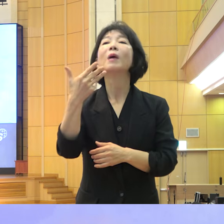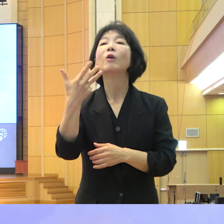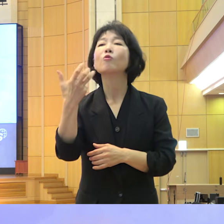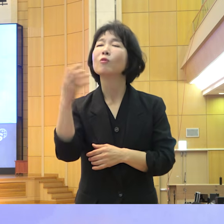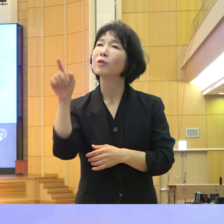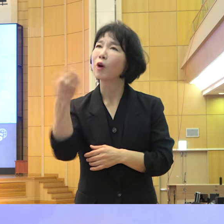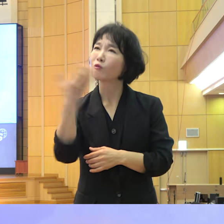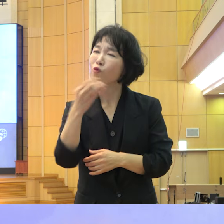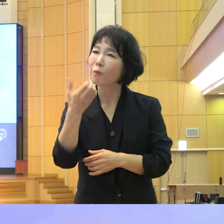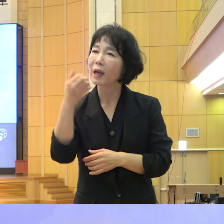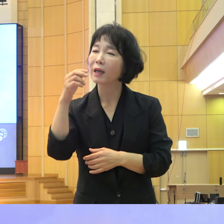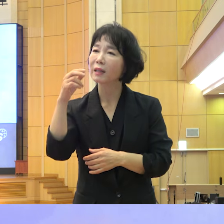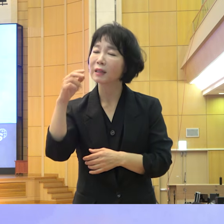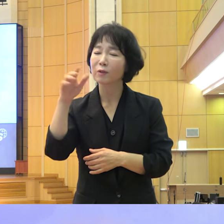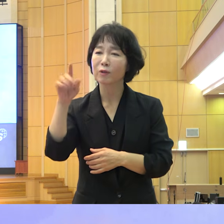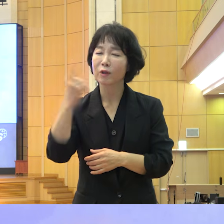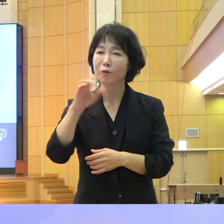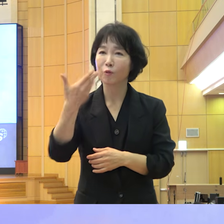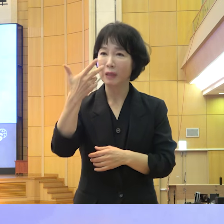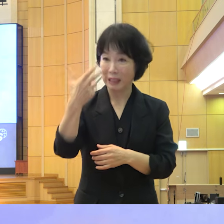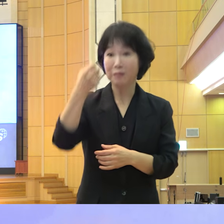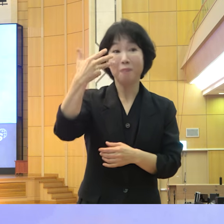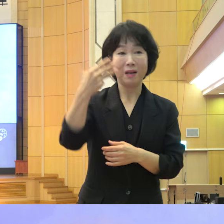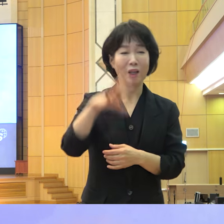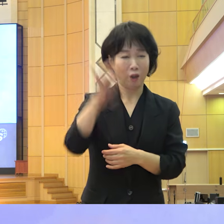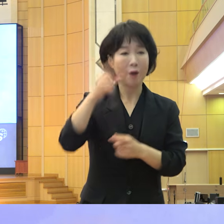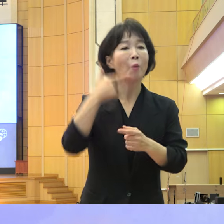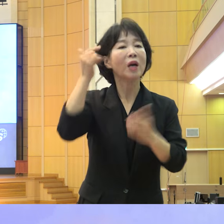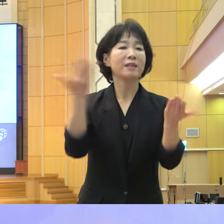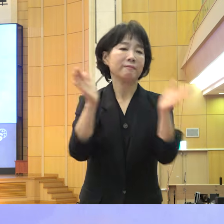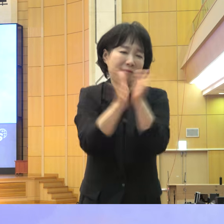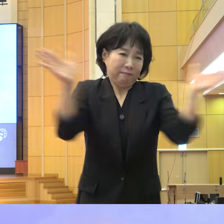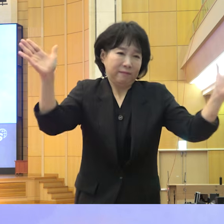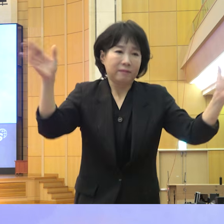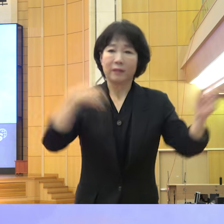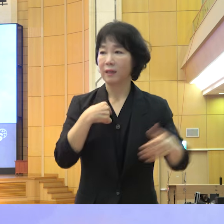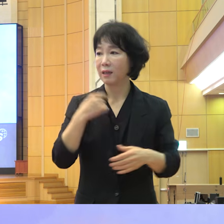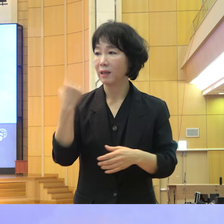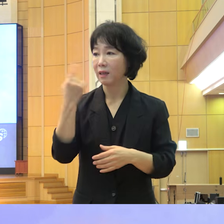처음에 이제 9월 28일 목회했는데